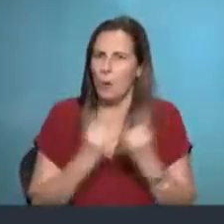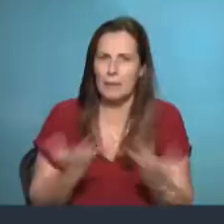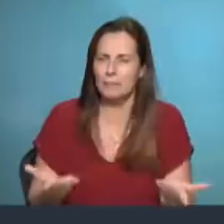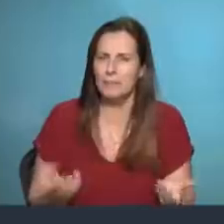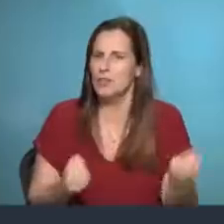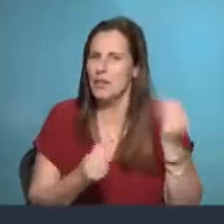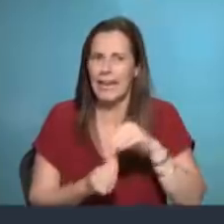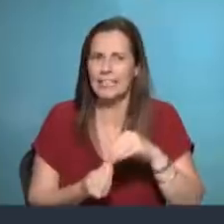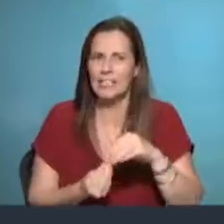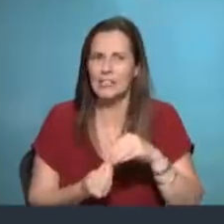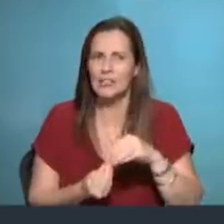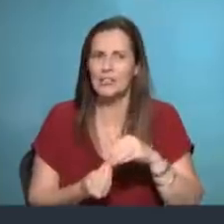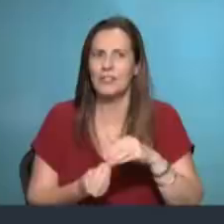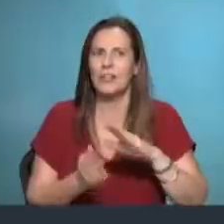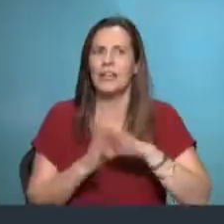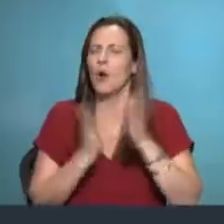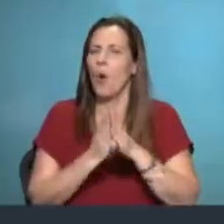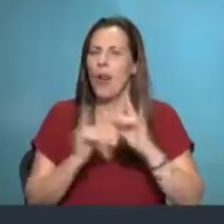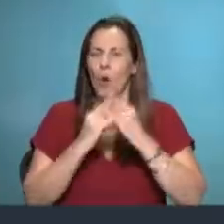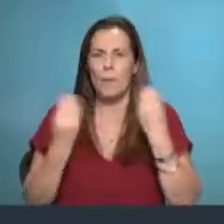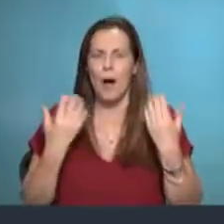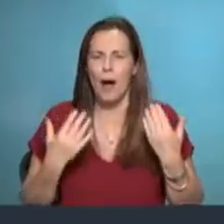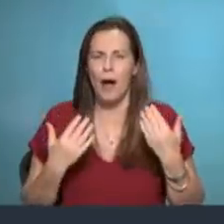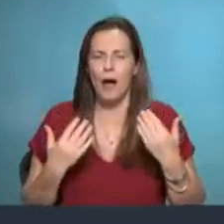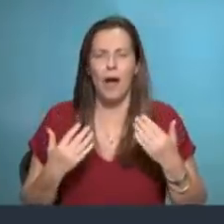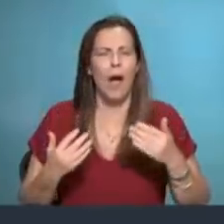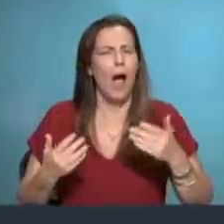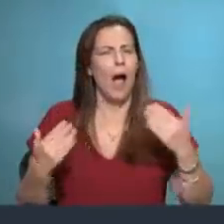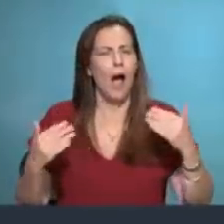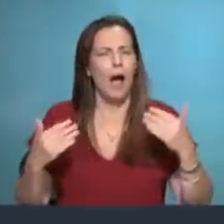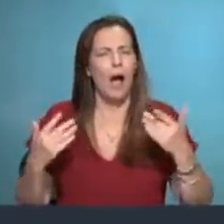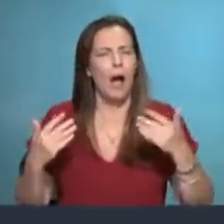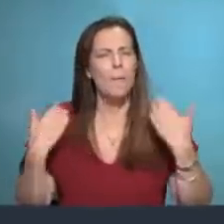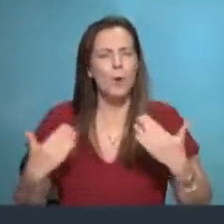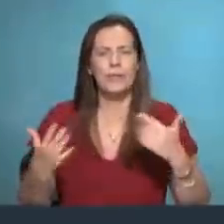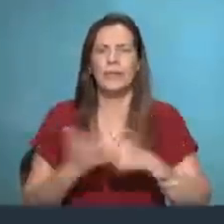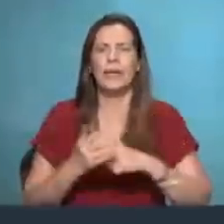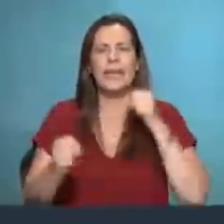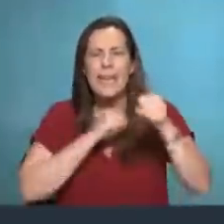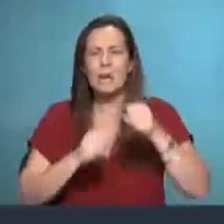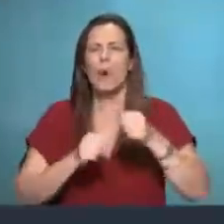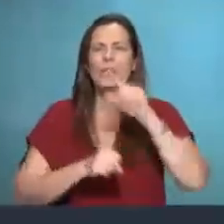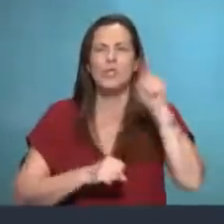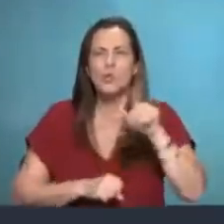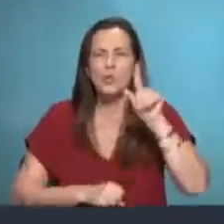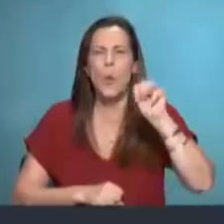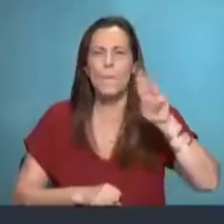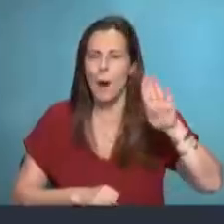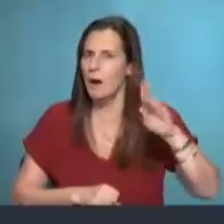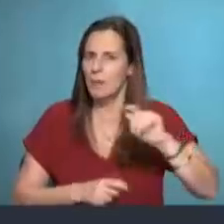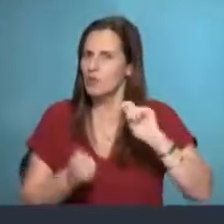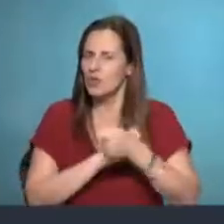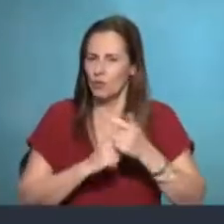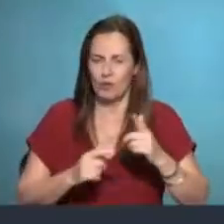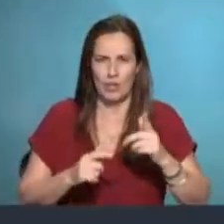שהכניסו גם את כל החוגים המודרניים האלה של הזומבה וקיקבוקסינג. דיק, מדישיש, כאילו. זה בהחלט שינוי של